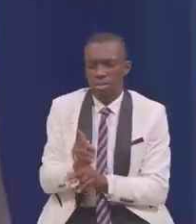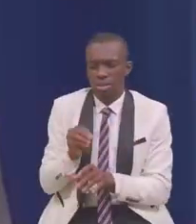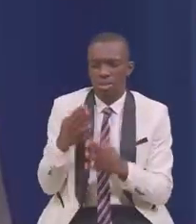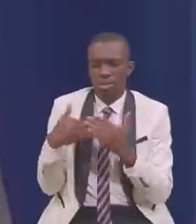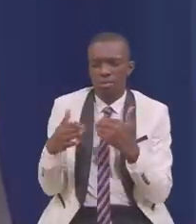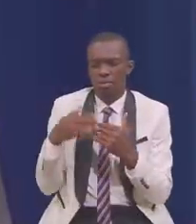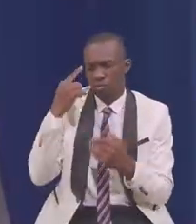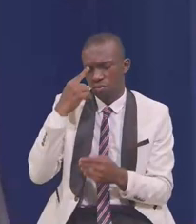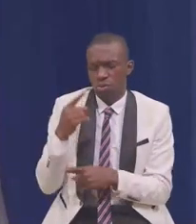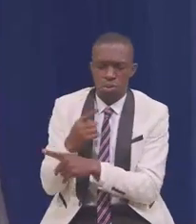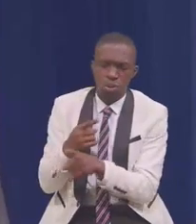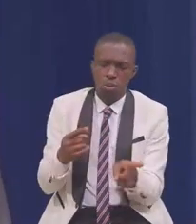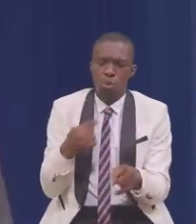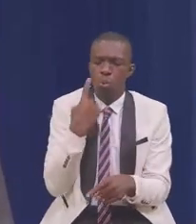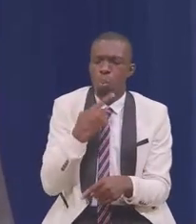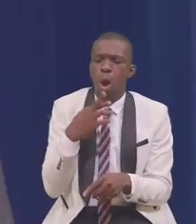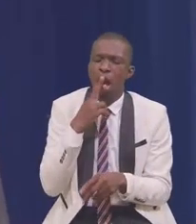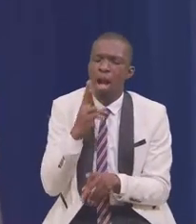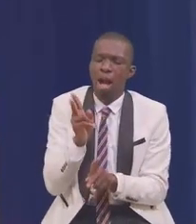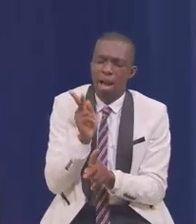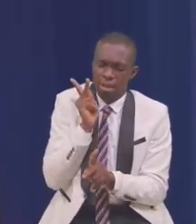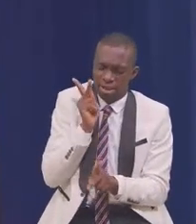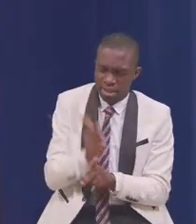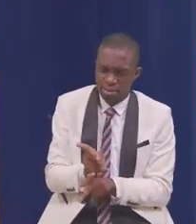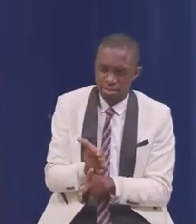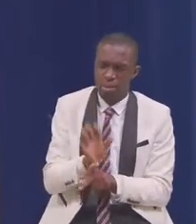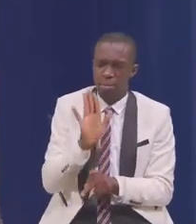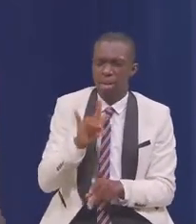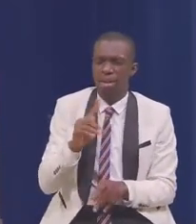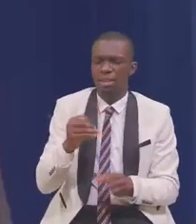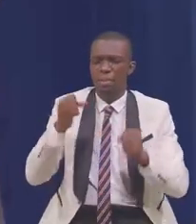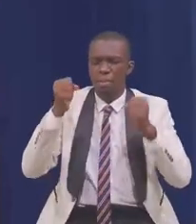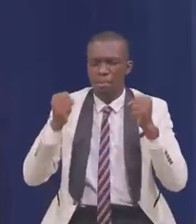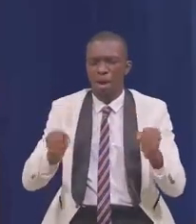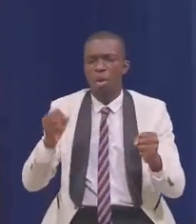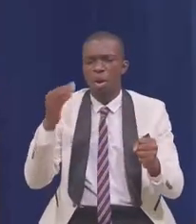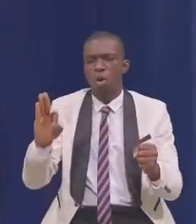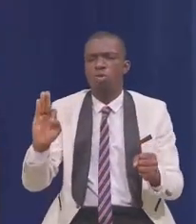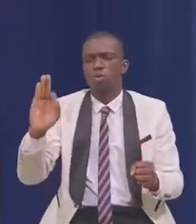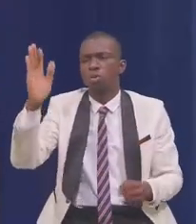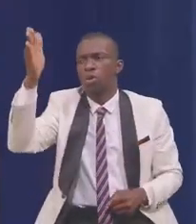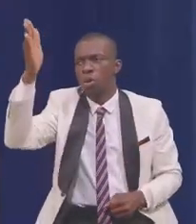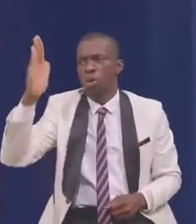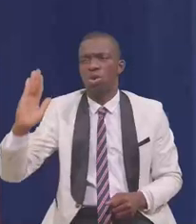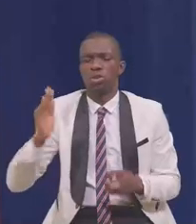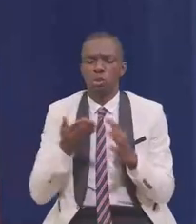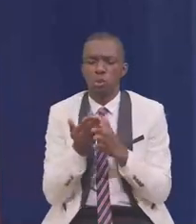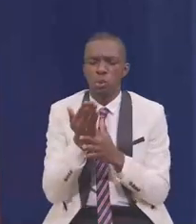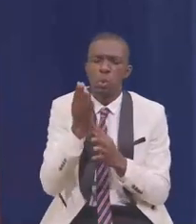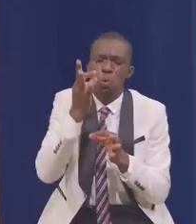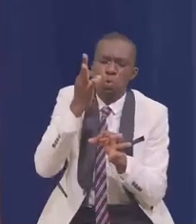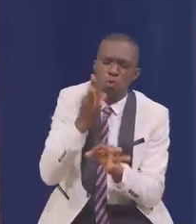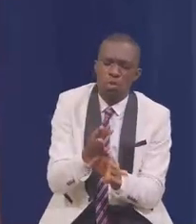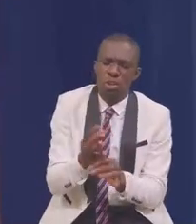êtes gardés par la foi pour le salut prêt à être révélé, le salut final prêt à être révélé